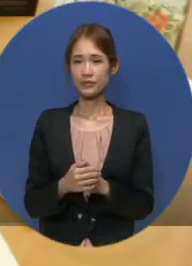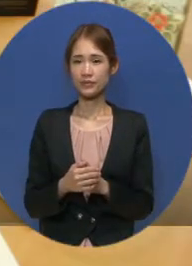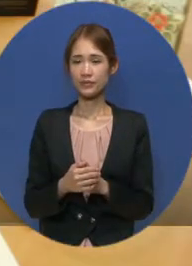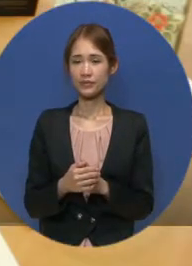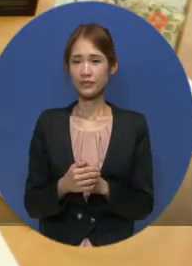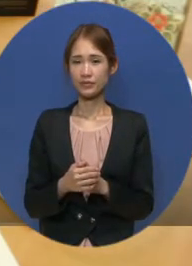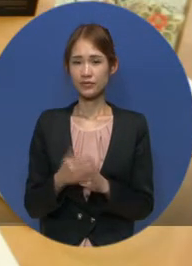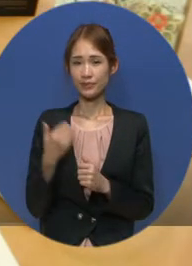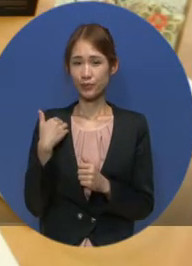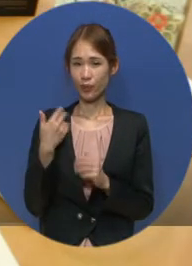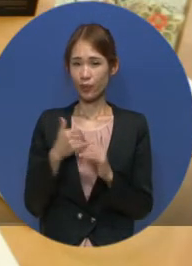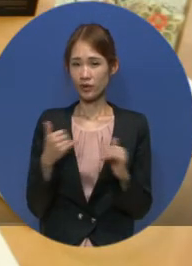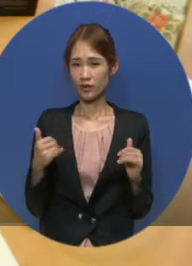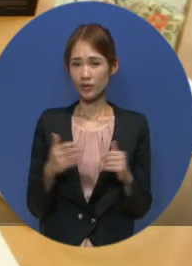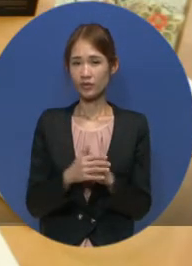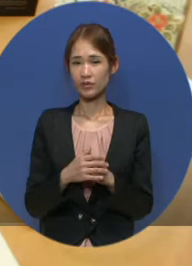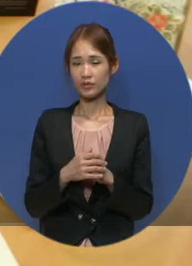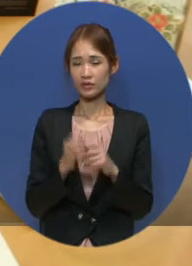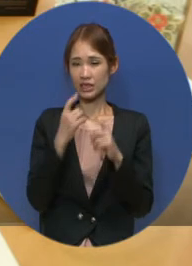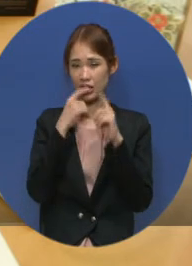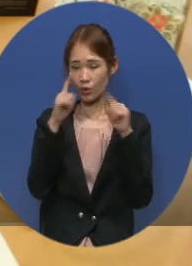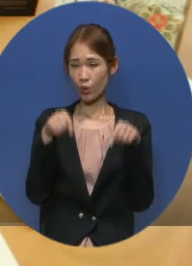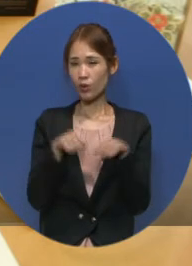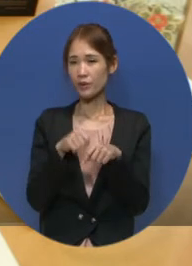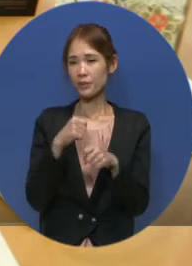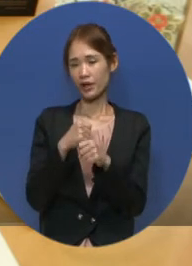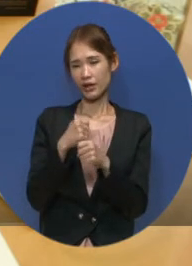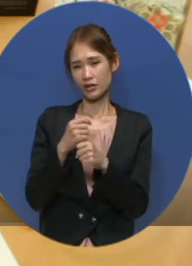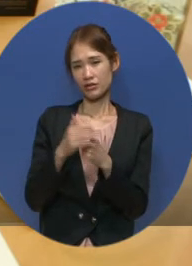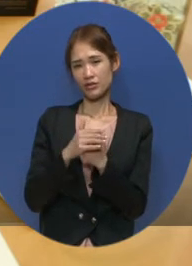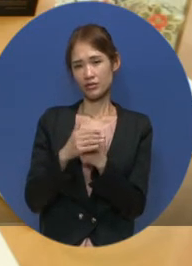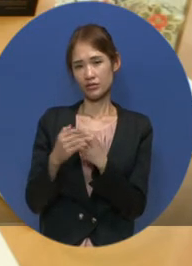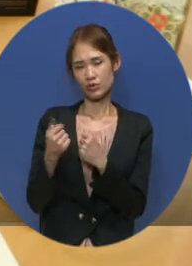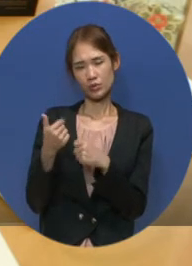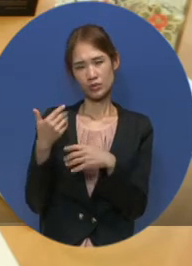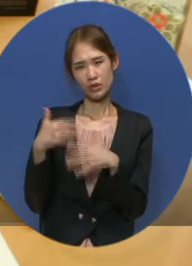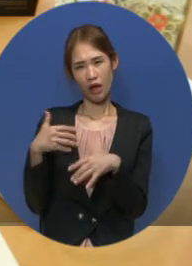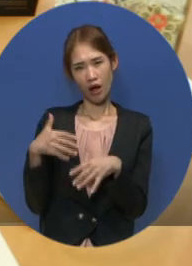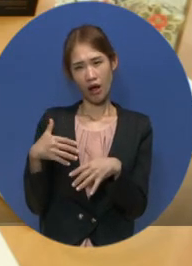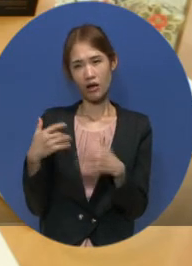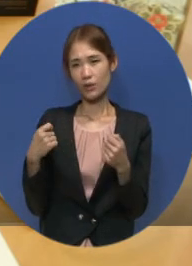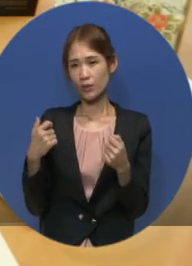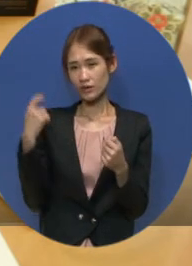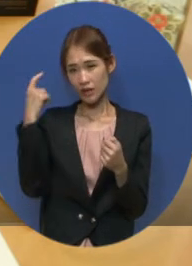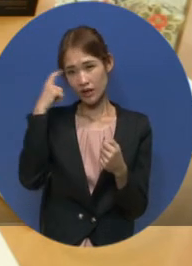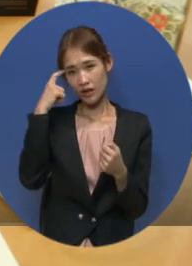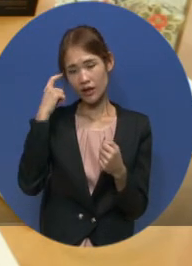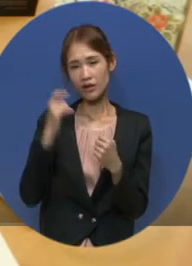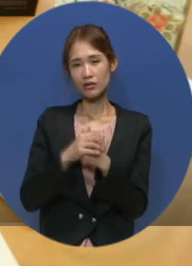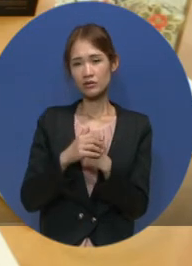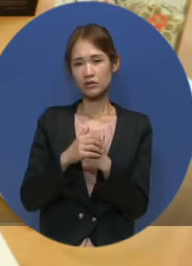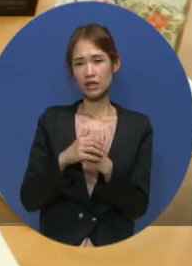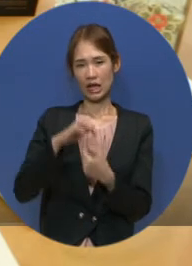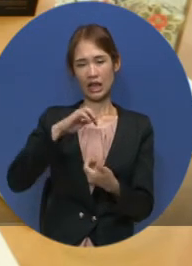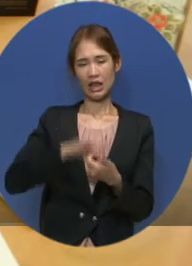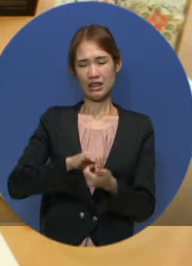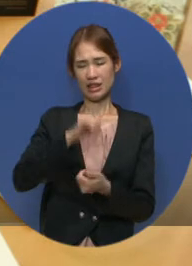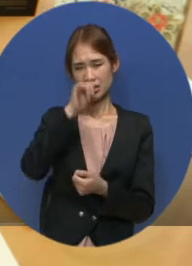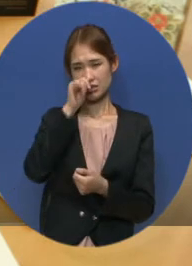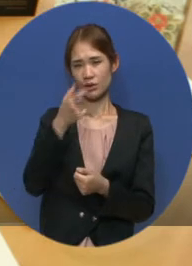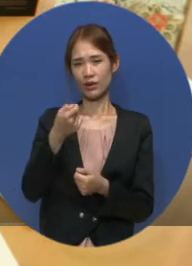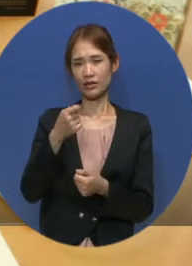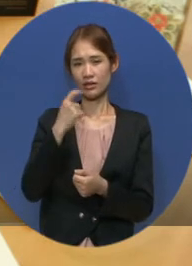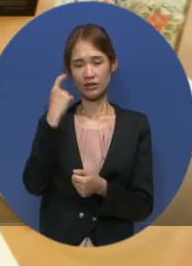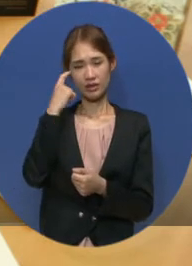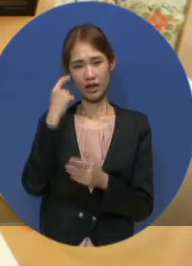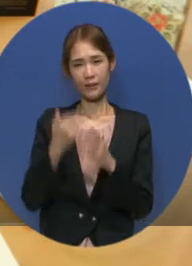이제 모르시는 분들은 네네. 종이로 만들었다고 하니까 이제 뭐 약한 거 아니냐, 뭐 좀 한계가 있는 거 아니냐 이런 네네. 식으로